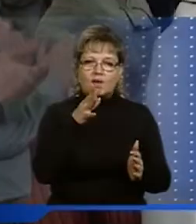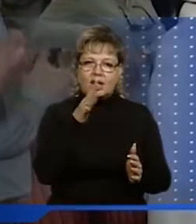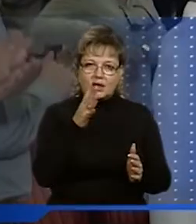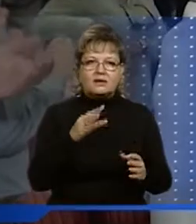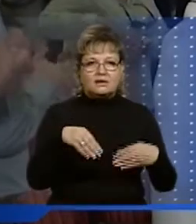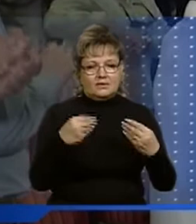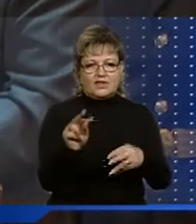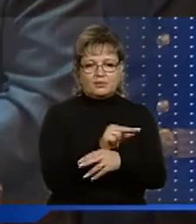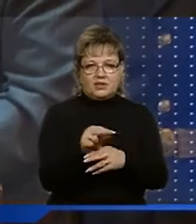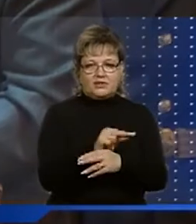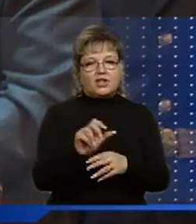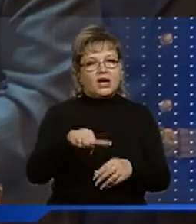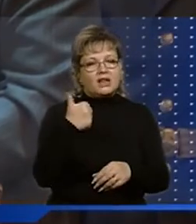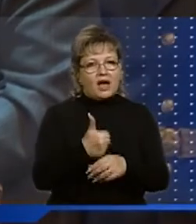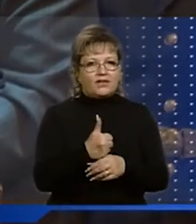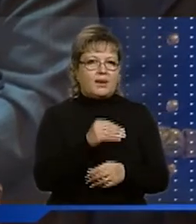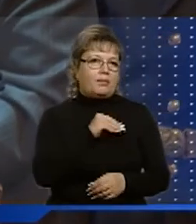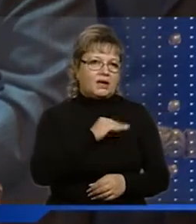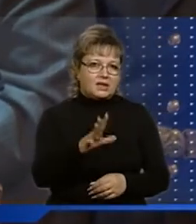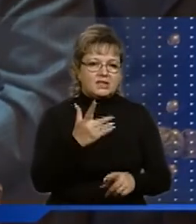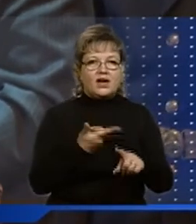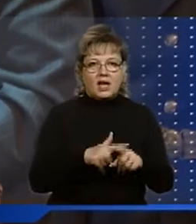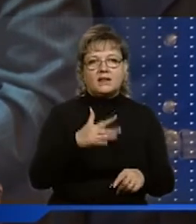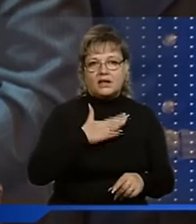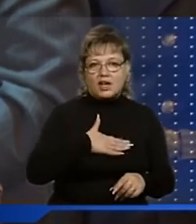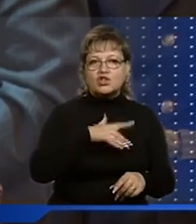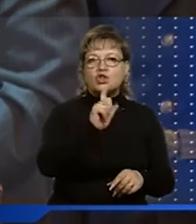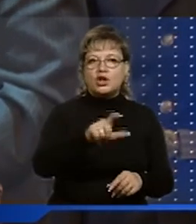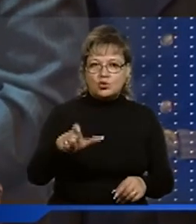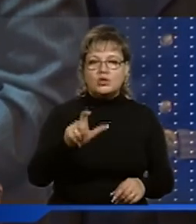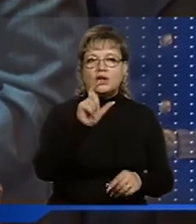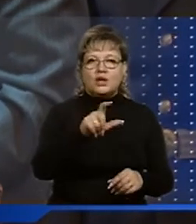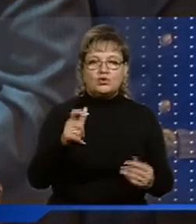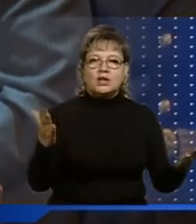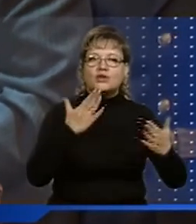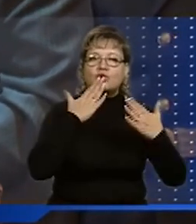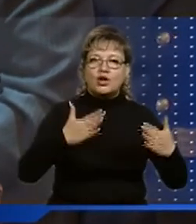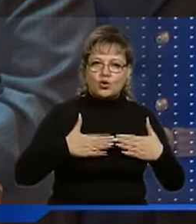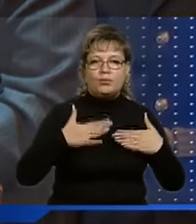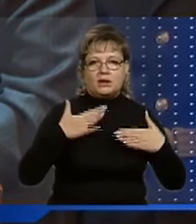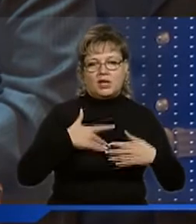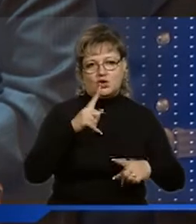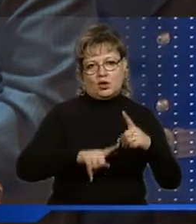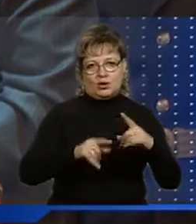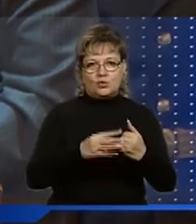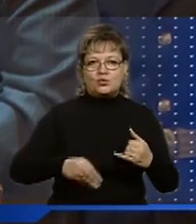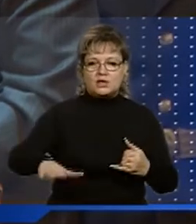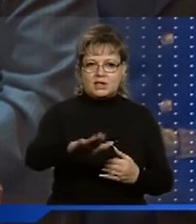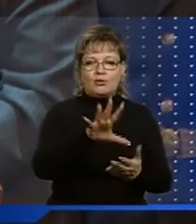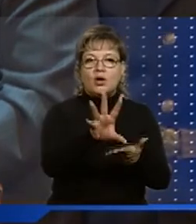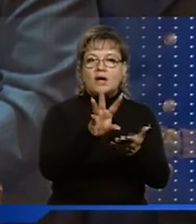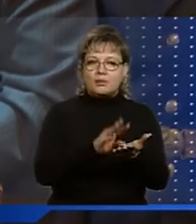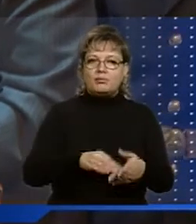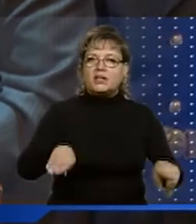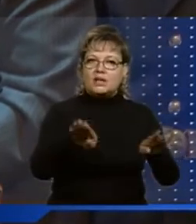выдающихся тяжелоатлетов. Главное богатство – это наши люди. Люди, которые любят нашу родную землю. Пример